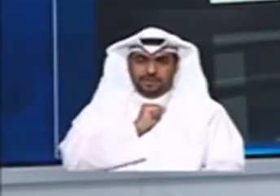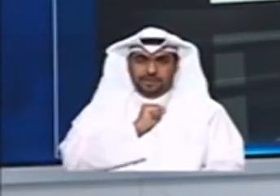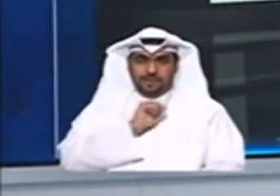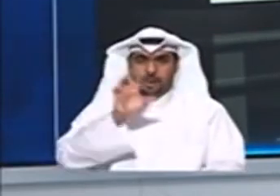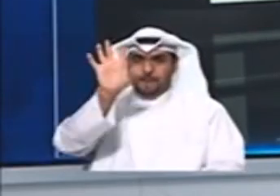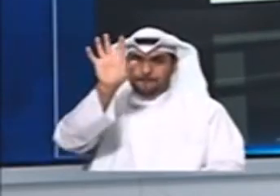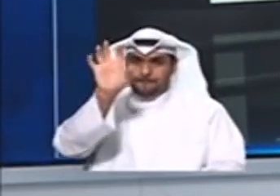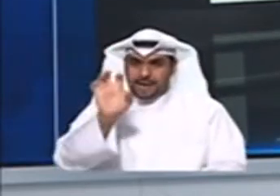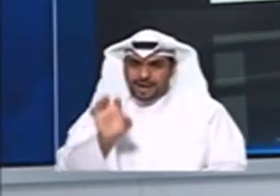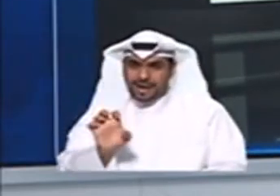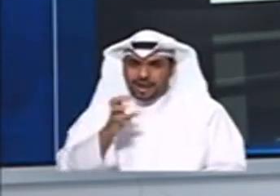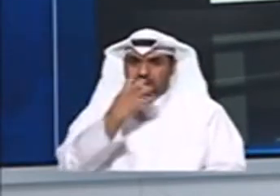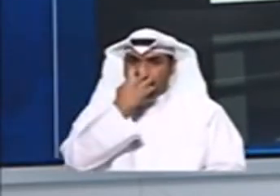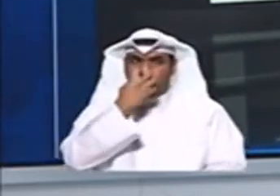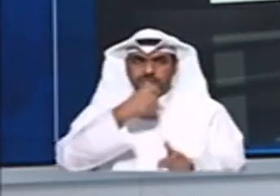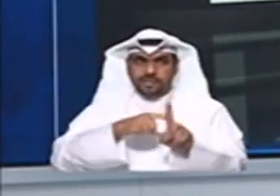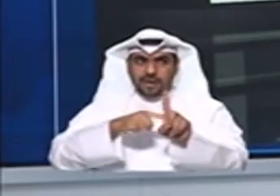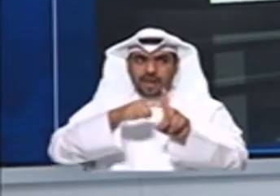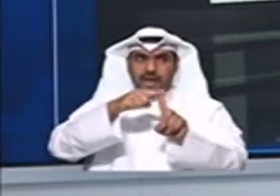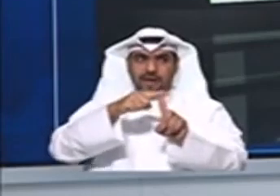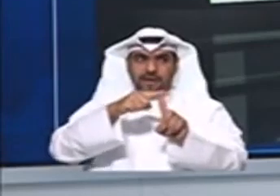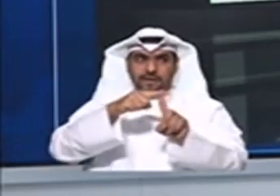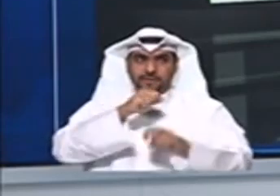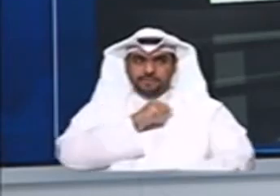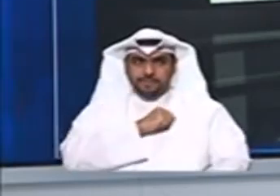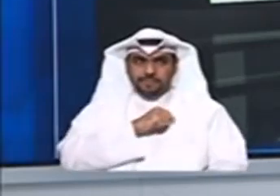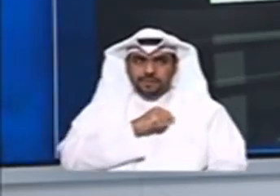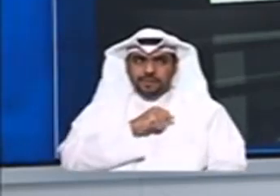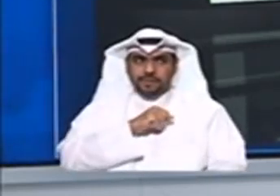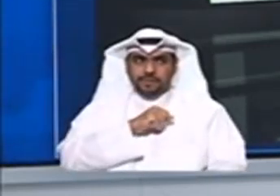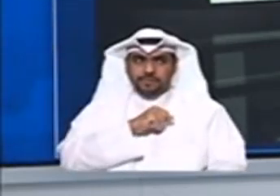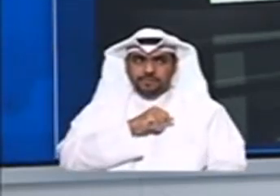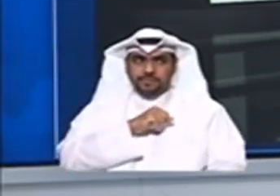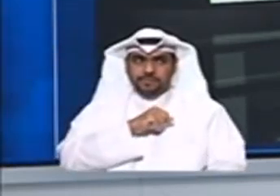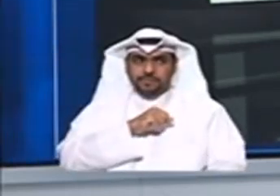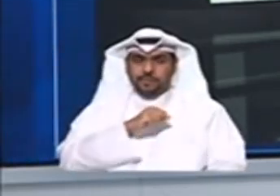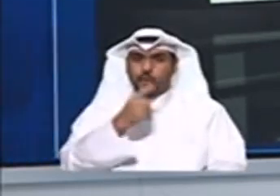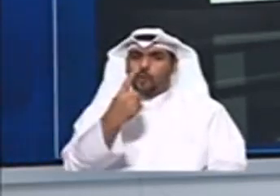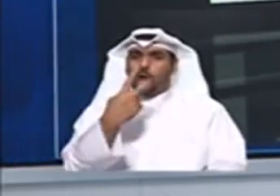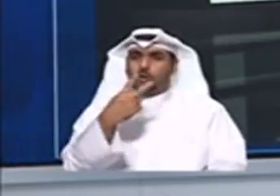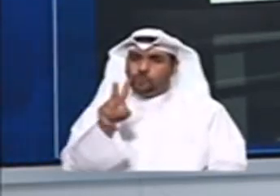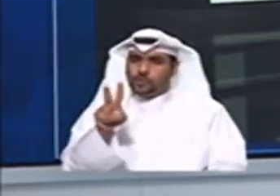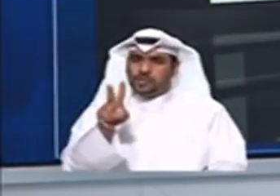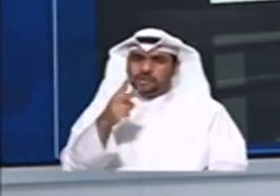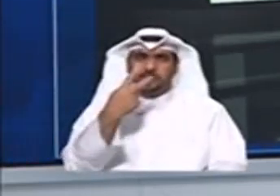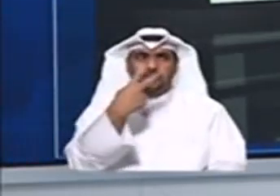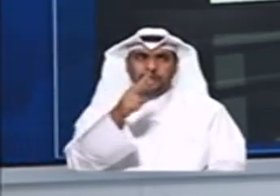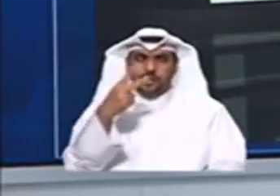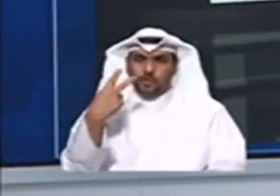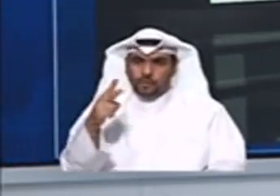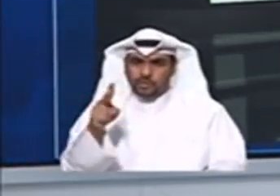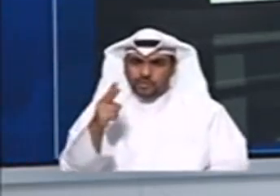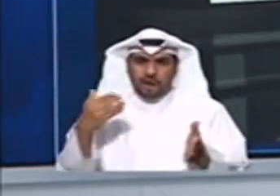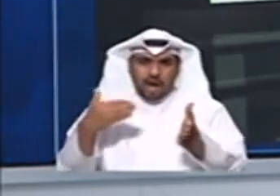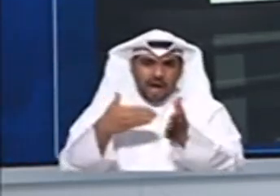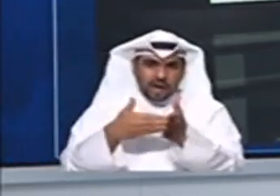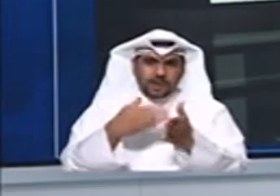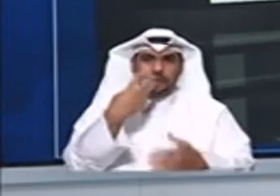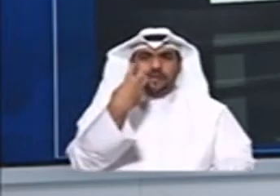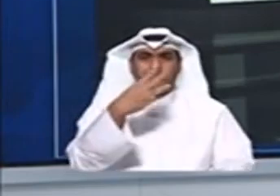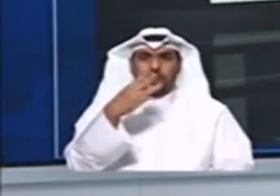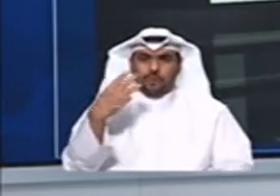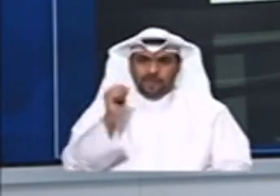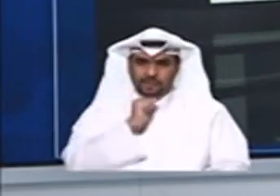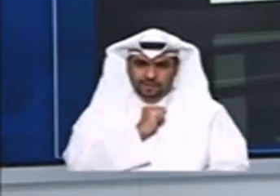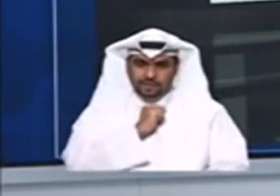الخفيف على بعض المناطق خاصة مساء اليوم، وكذلك مساء يوم الغد فرص لأمطار خفيفة متفرقة واردة خلال يوم